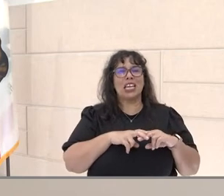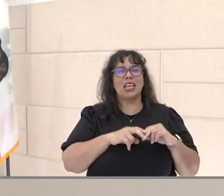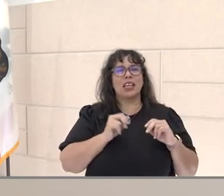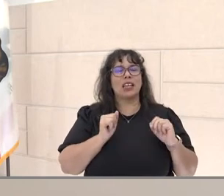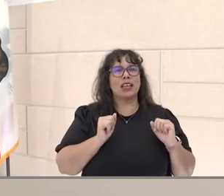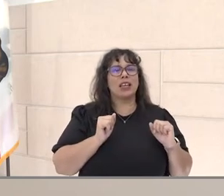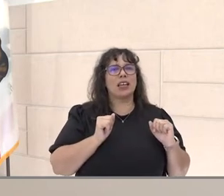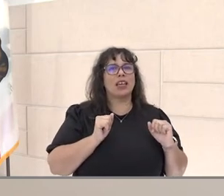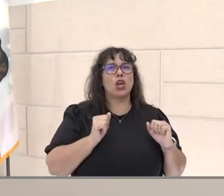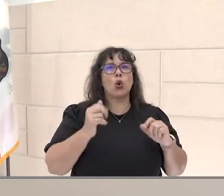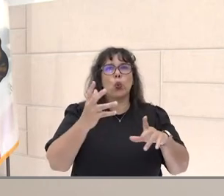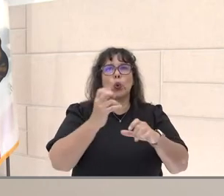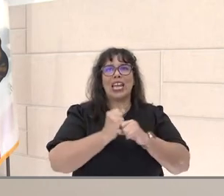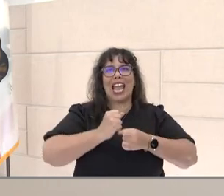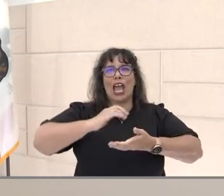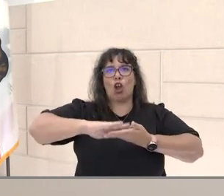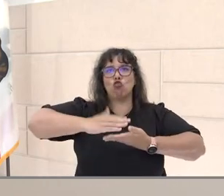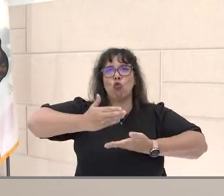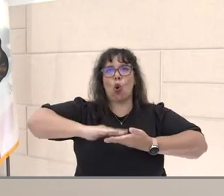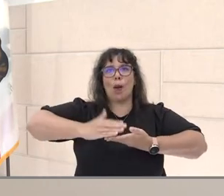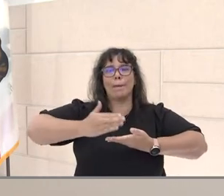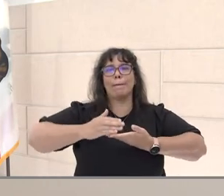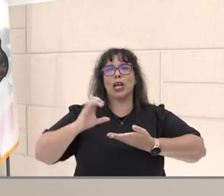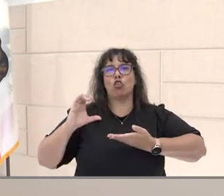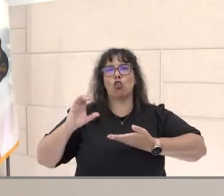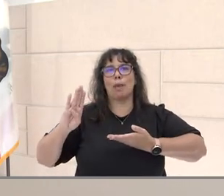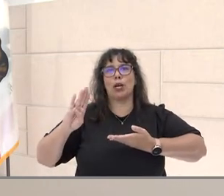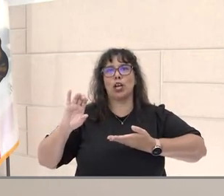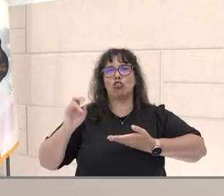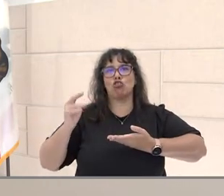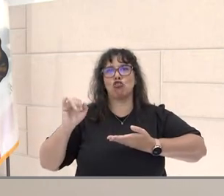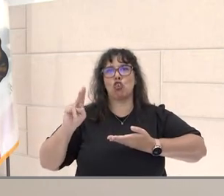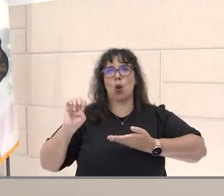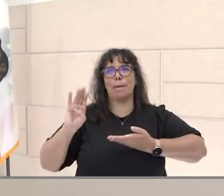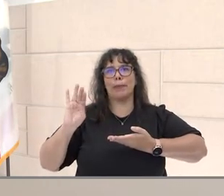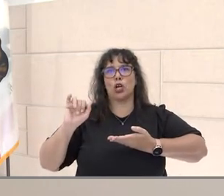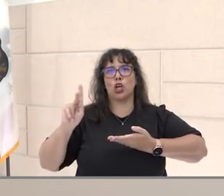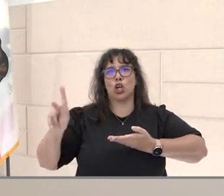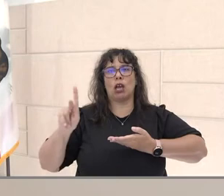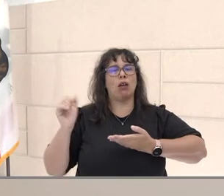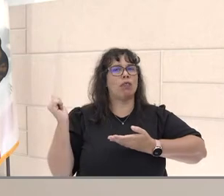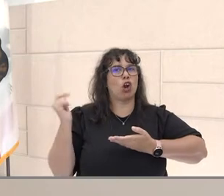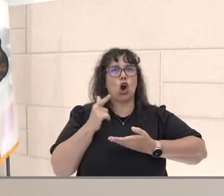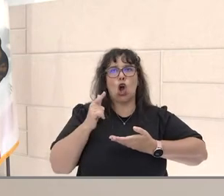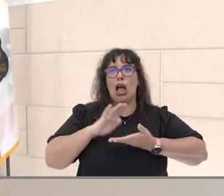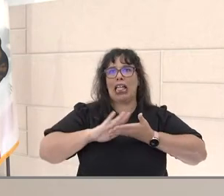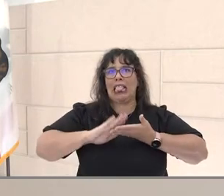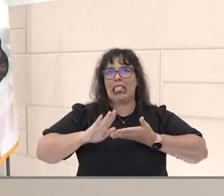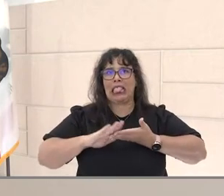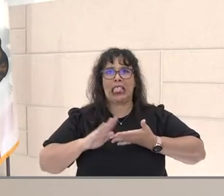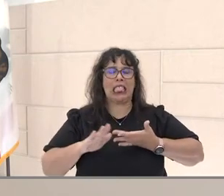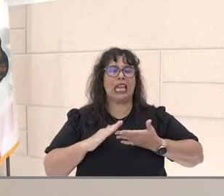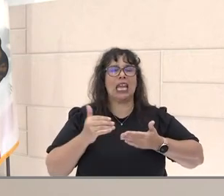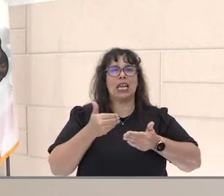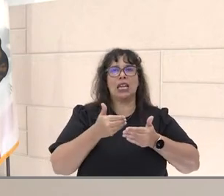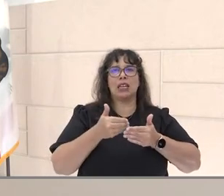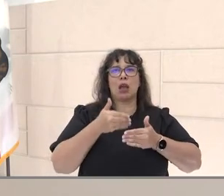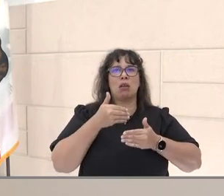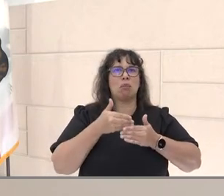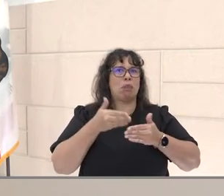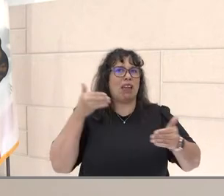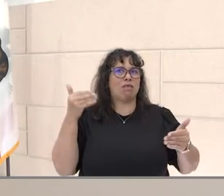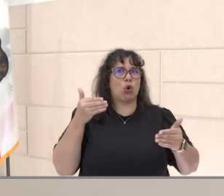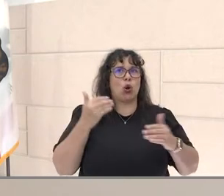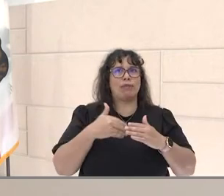ងយើងបានទទួលការប្រើ Chromebook ហើយក្រុមបុកនឹងមានការជូតសម្អាតត្រឹ